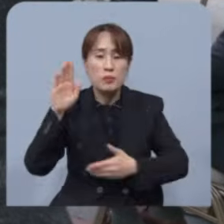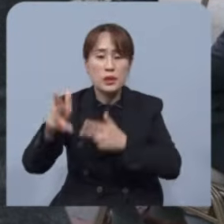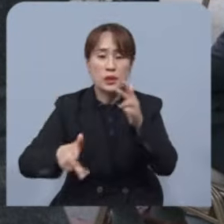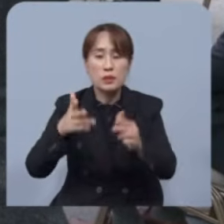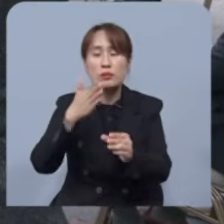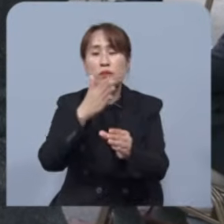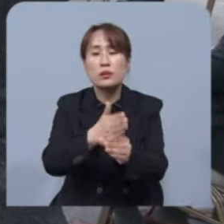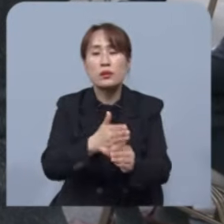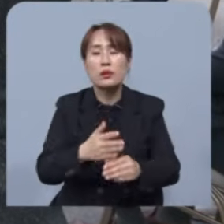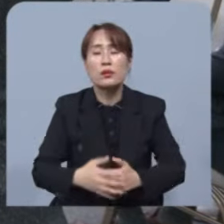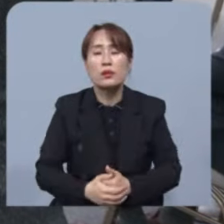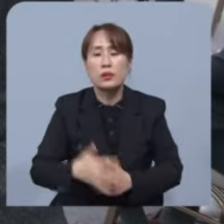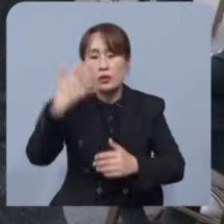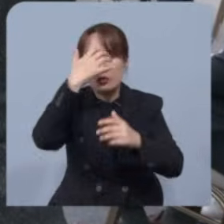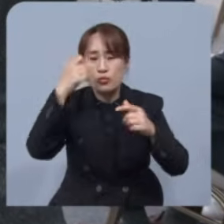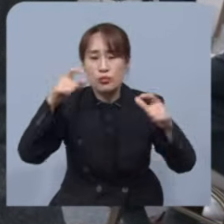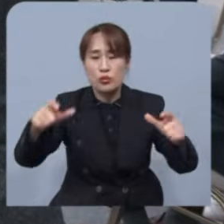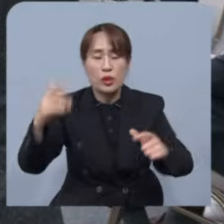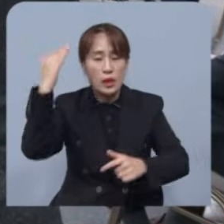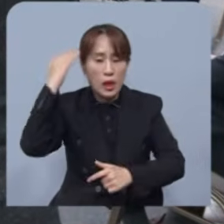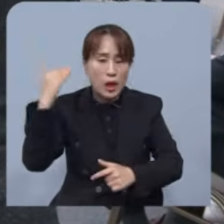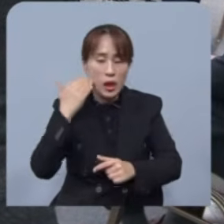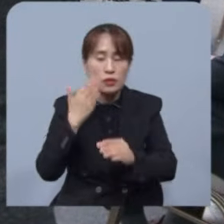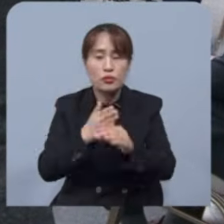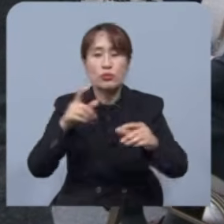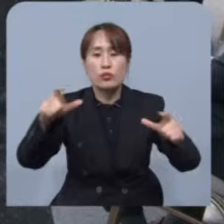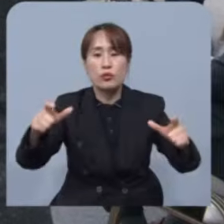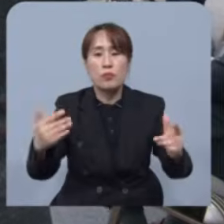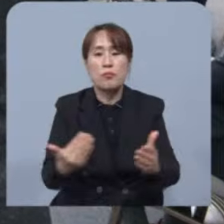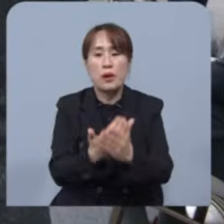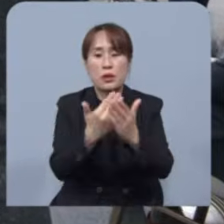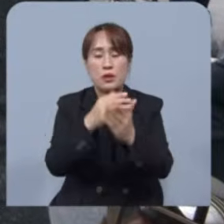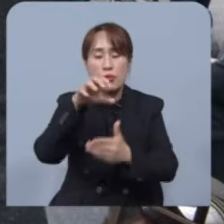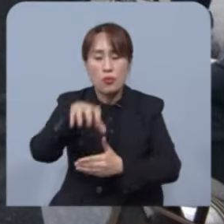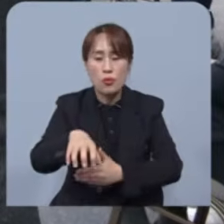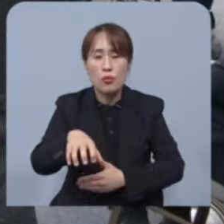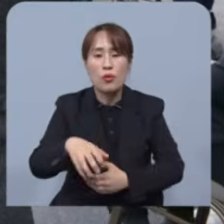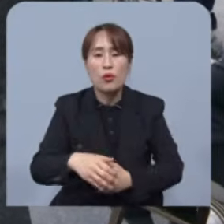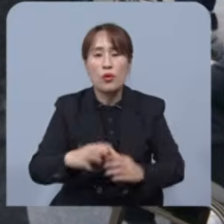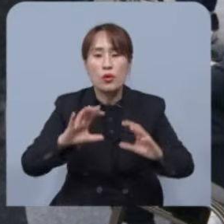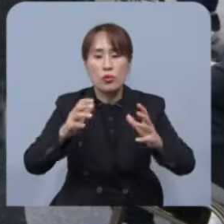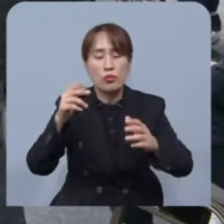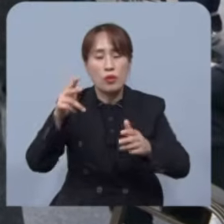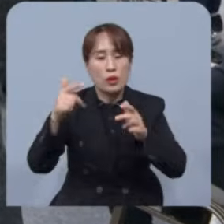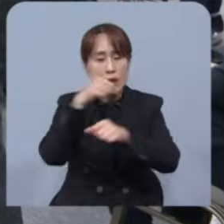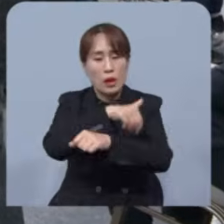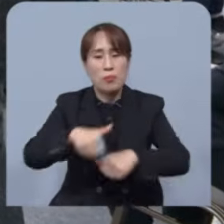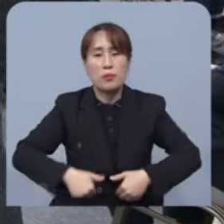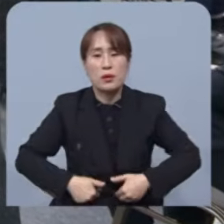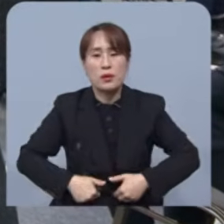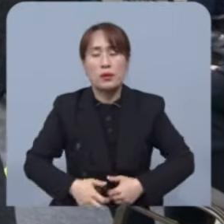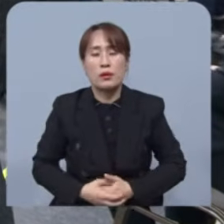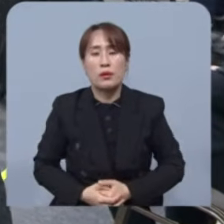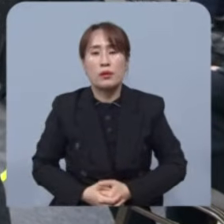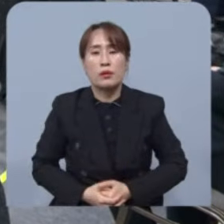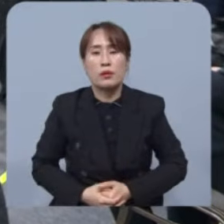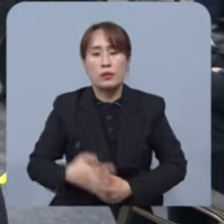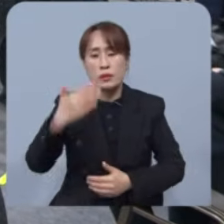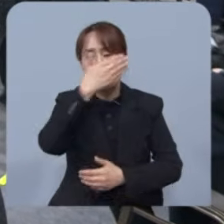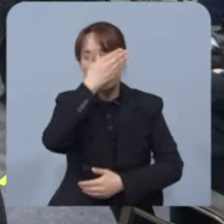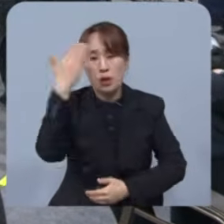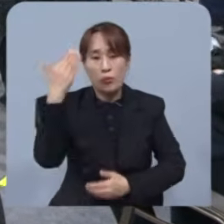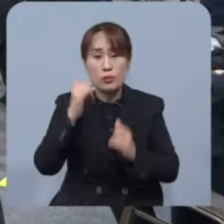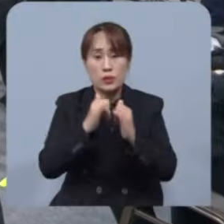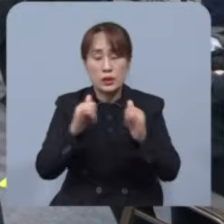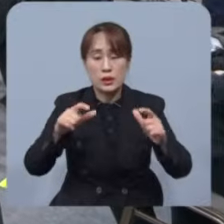산업을 중심으로 충북을 대한민국 중부권 성장축으로 만드는 국가 전략이 필요하다고 생각합니다.